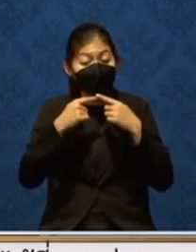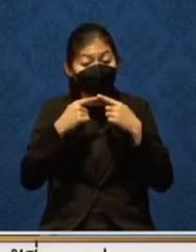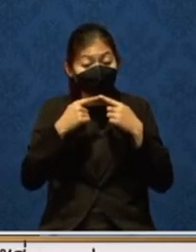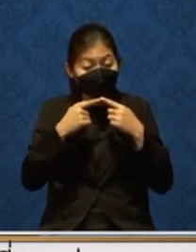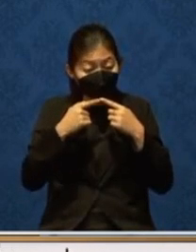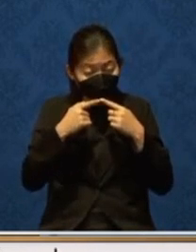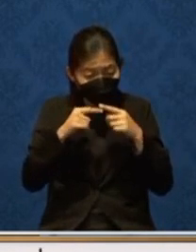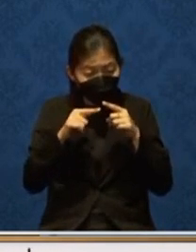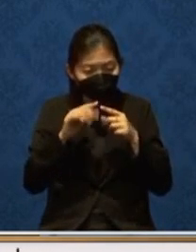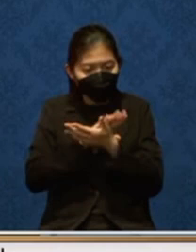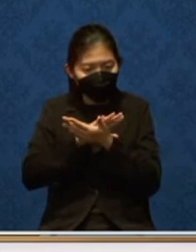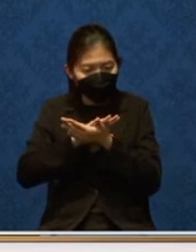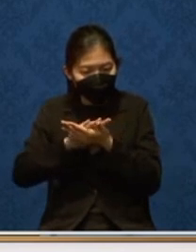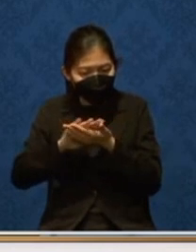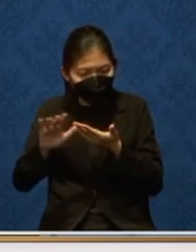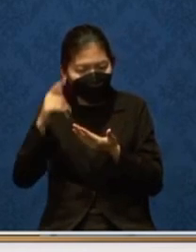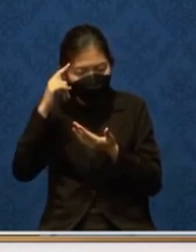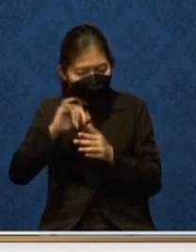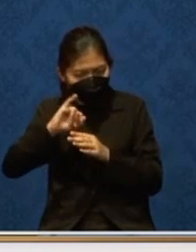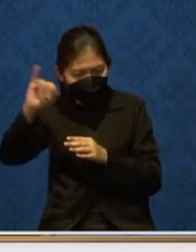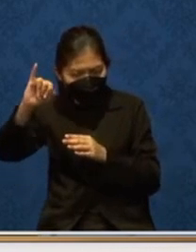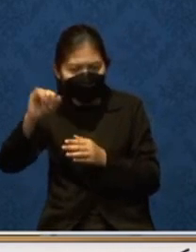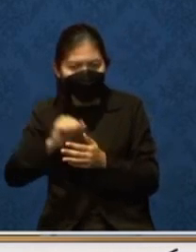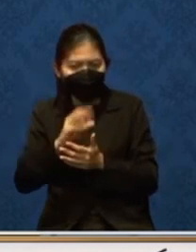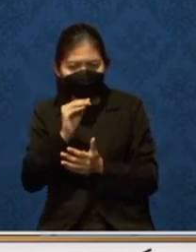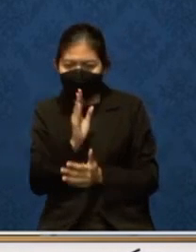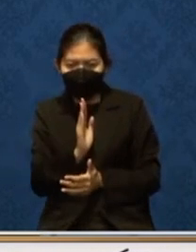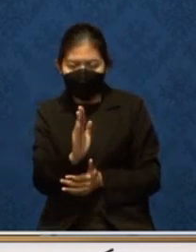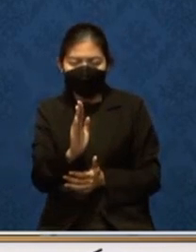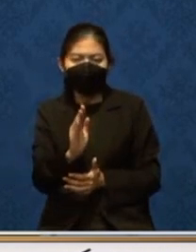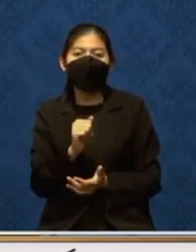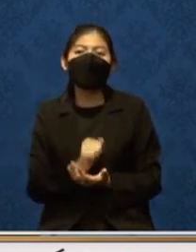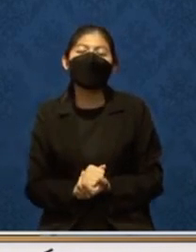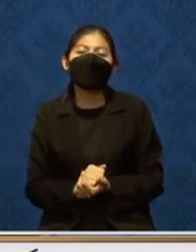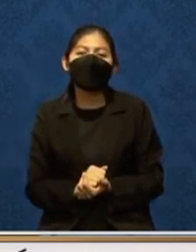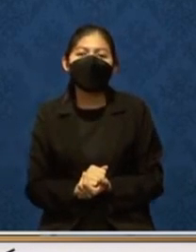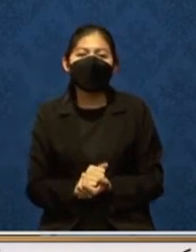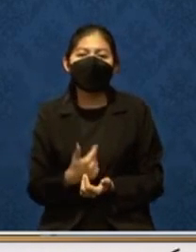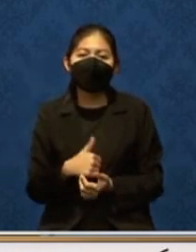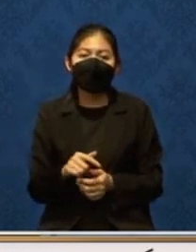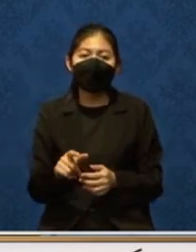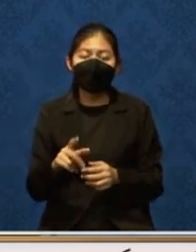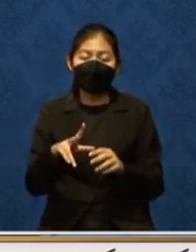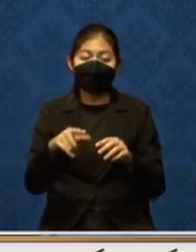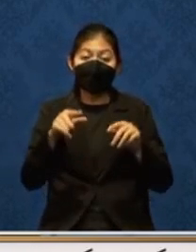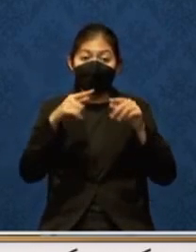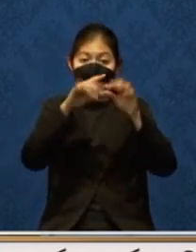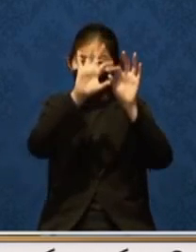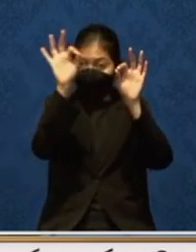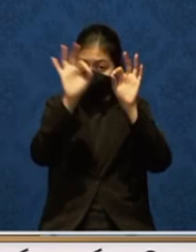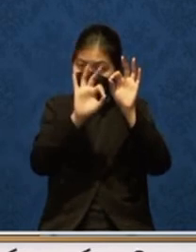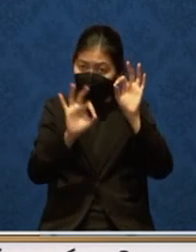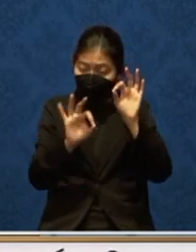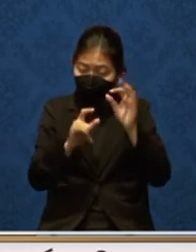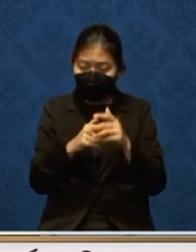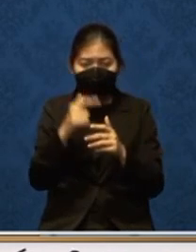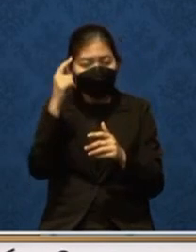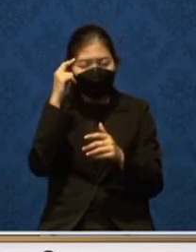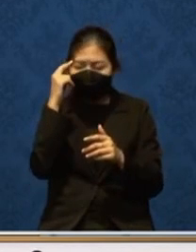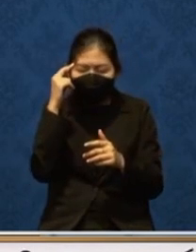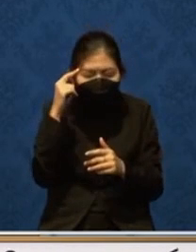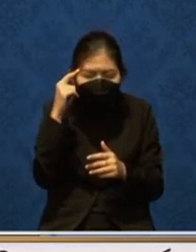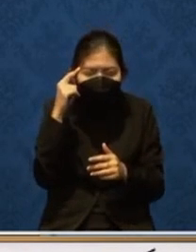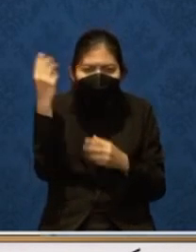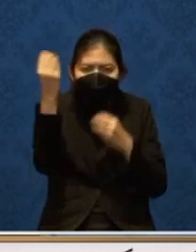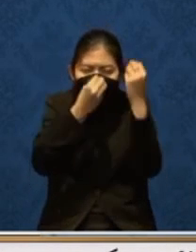ุดนี่มันมักจะเป็นคําตอบทถูกต้องเสมอแล้ผมคิดวคําตอบทอยู่ตรหน้ามันทัท์ซ้อนเกินกที่เป็